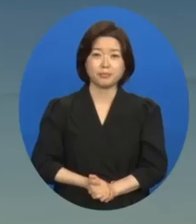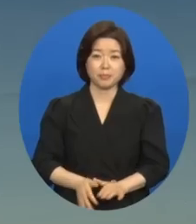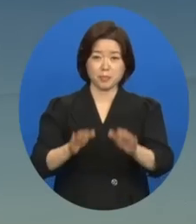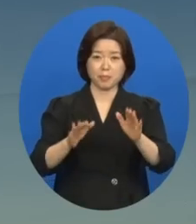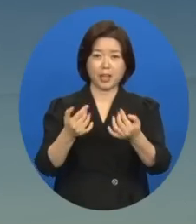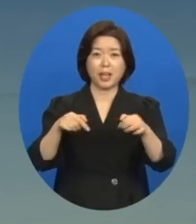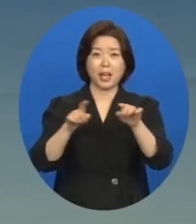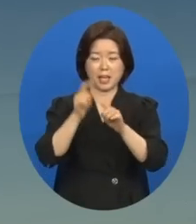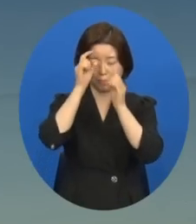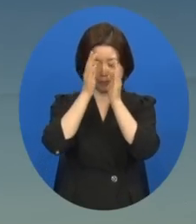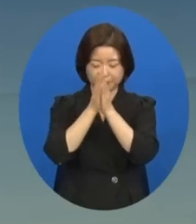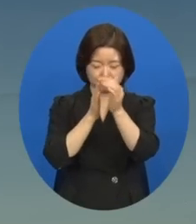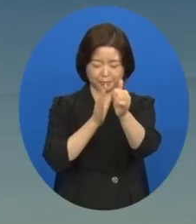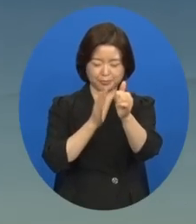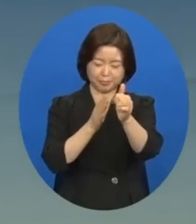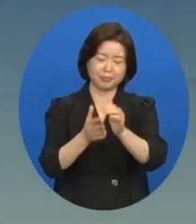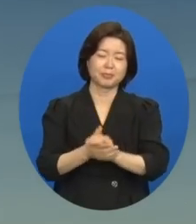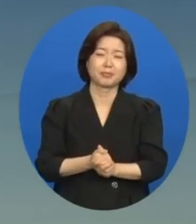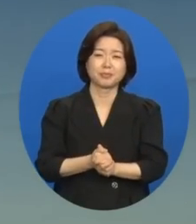함께 기도할 텐데요,